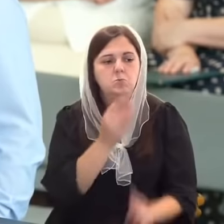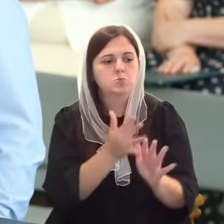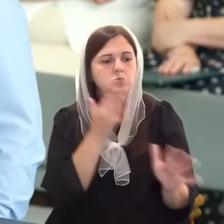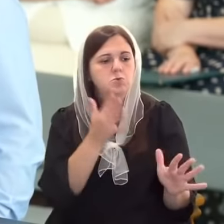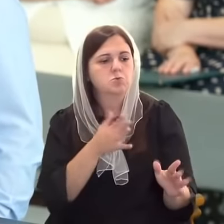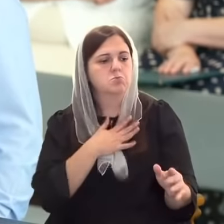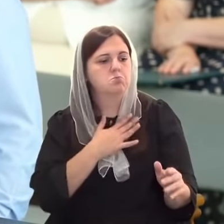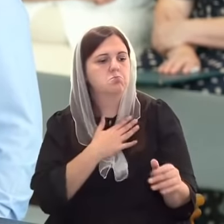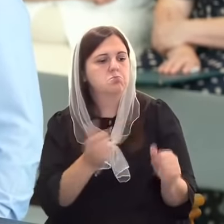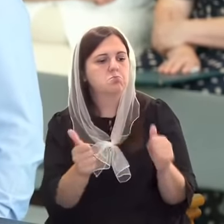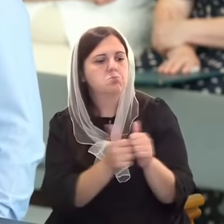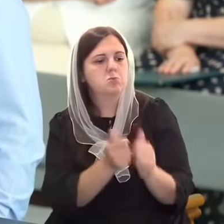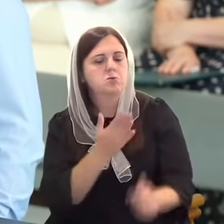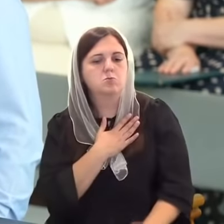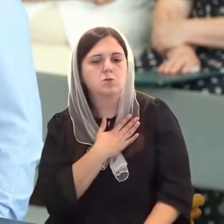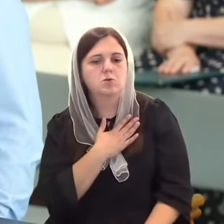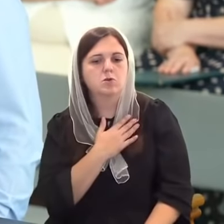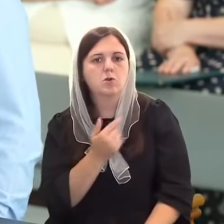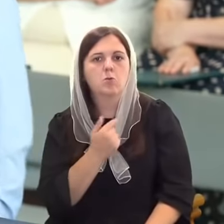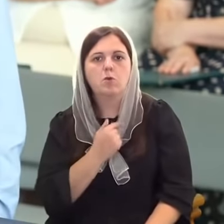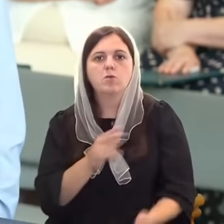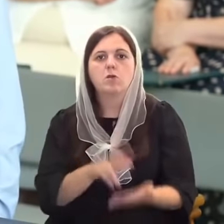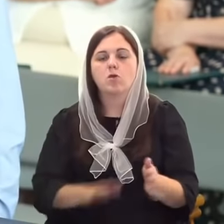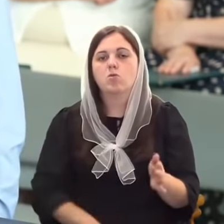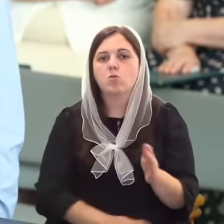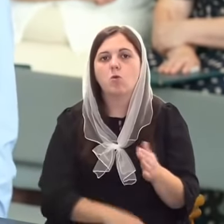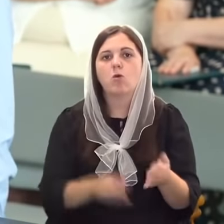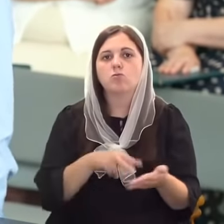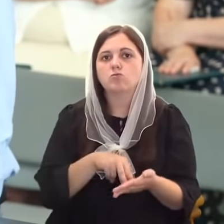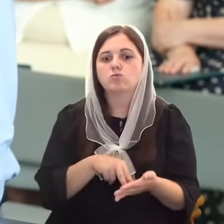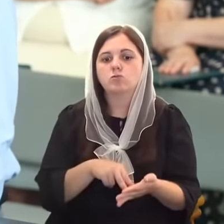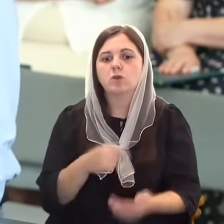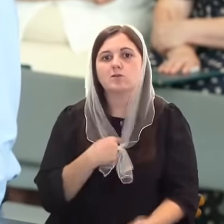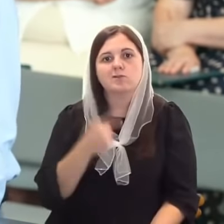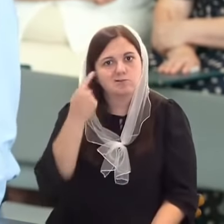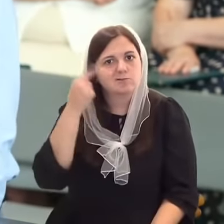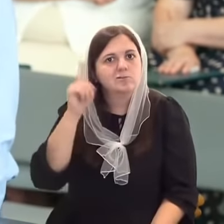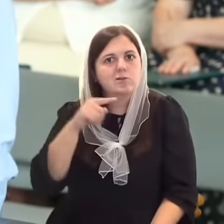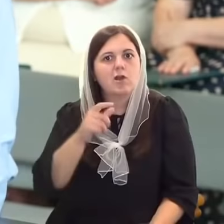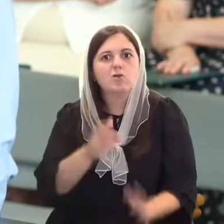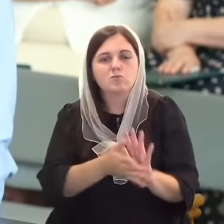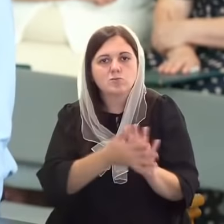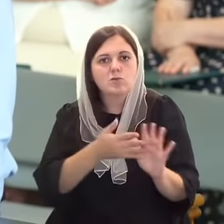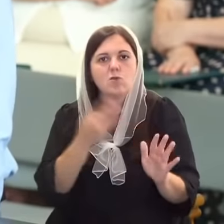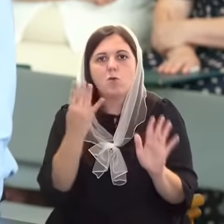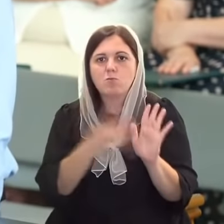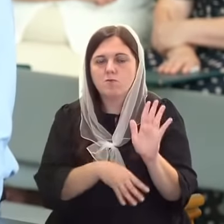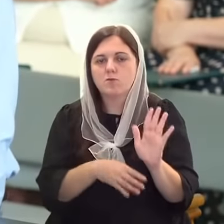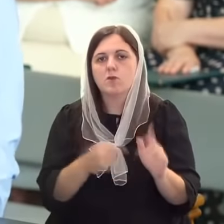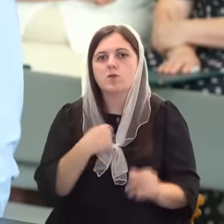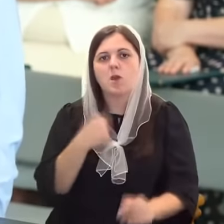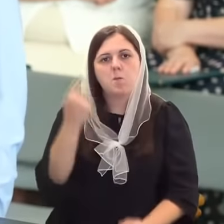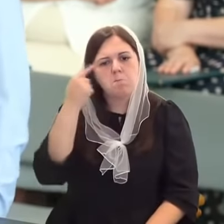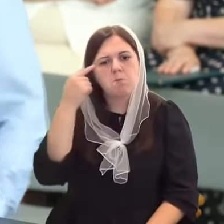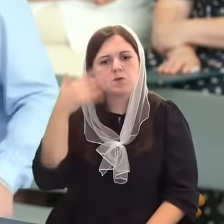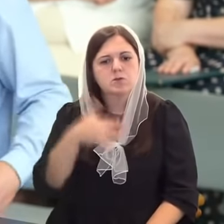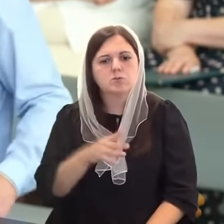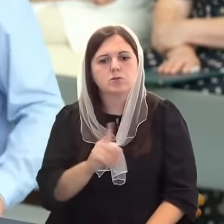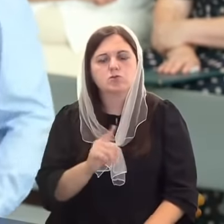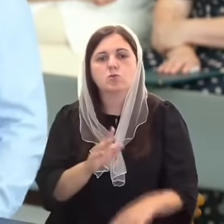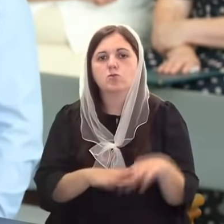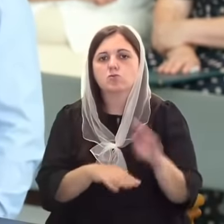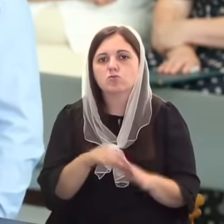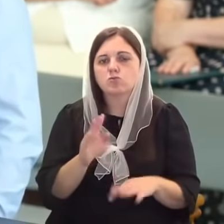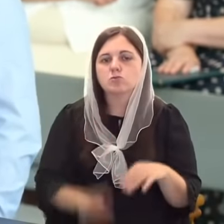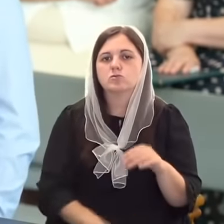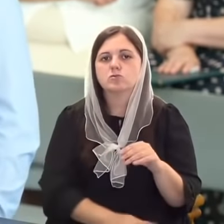меня. У меня ноги трусятся. А что у меня ноги трусятся? Я же знаю псалом 90. Я понимаю, ноги должны трястись, и